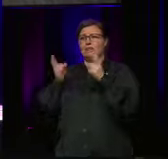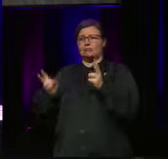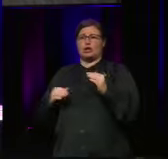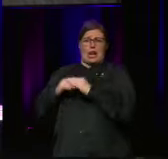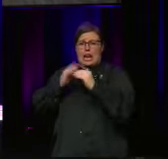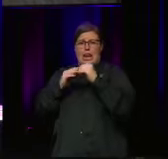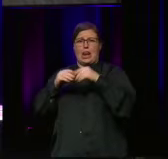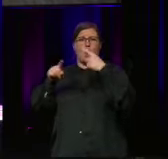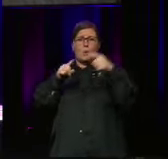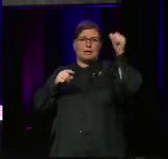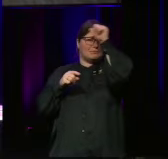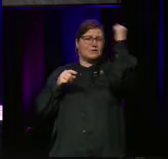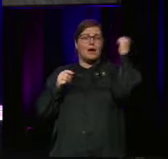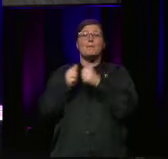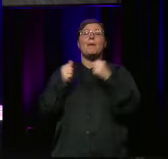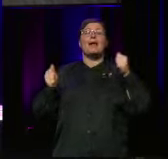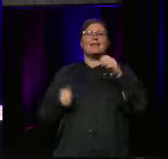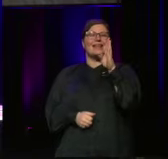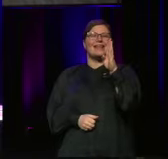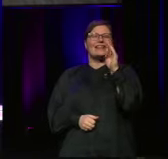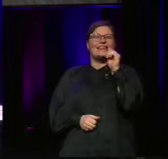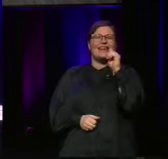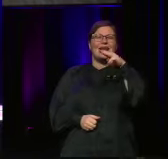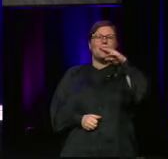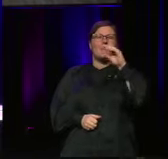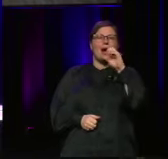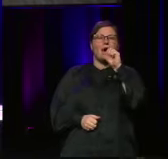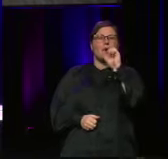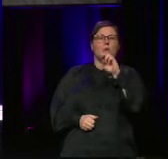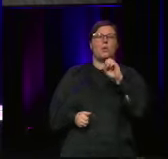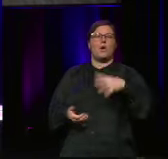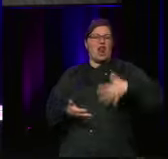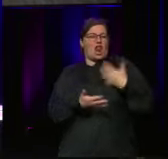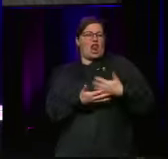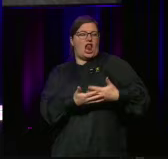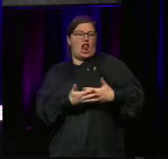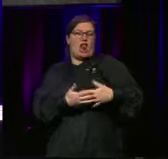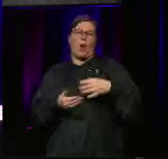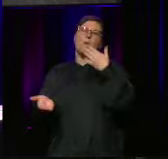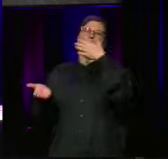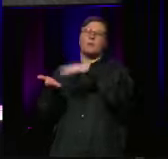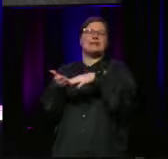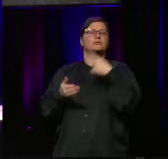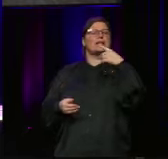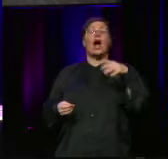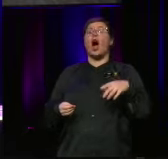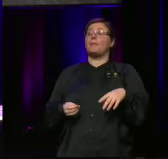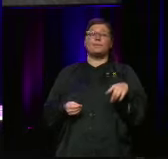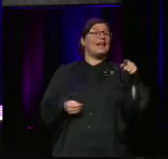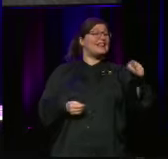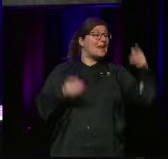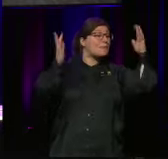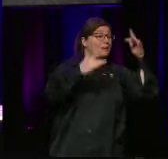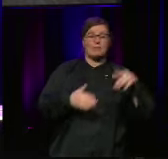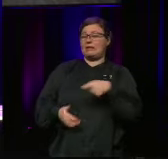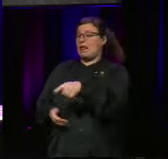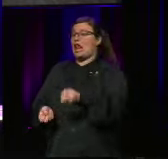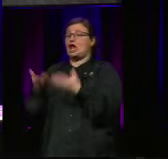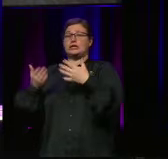det demagoger och populistiska ledare gör, det är ofta att dra ett lika med ett tecken med det. Här är problemet, här är lösningen, så här ska vi göra. Och så gör man det